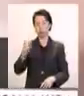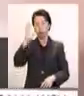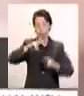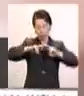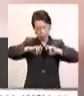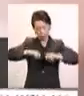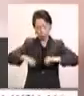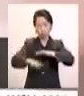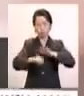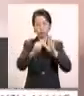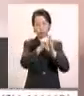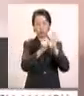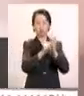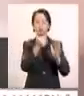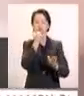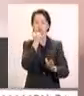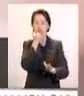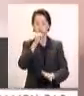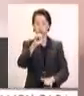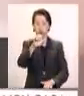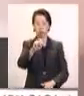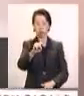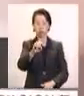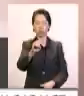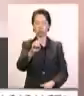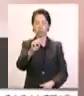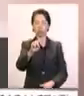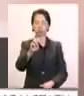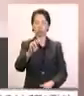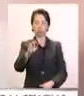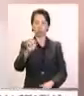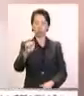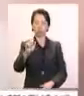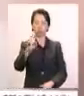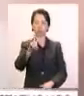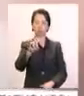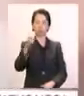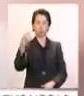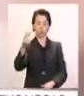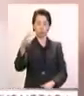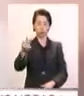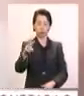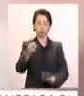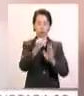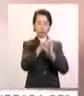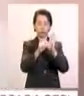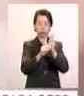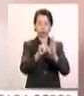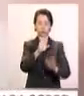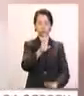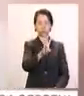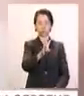disiasat di bawah Akta Kesalahan Keselamatan Langkah-Langkah Khas 2012 Akta 747.